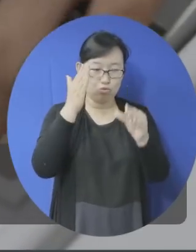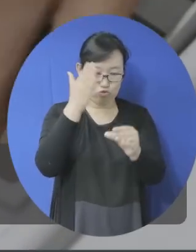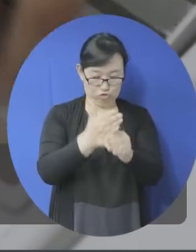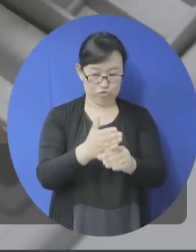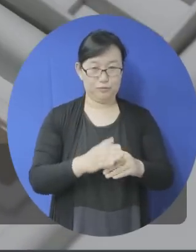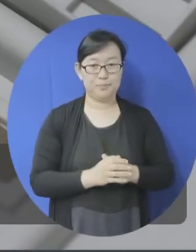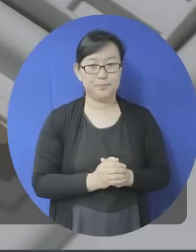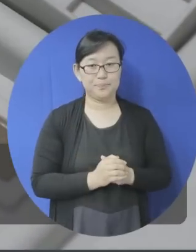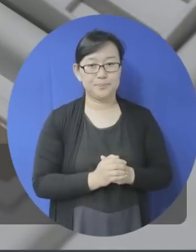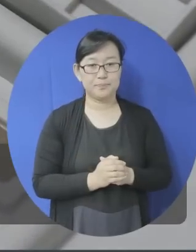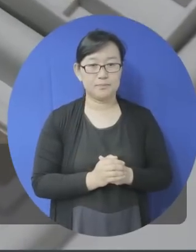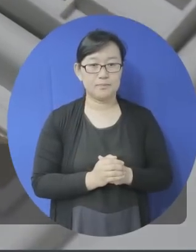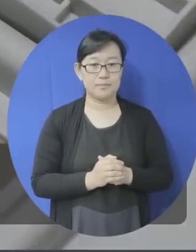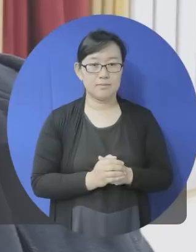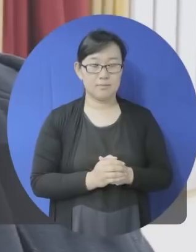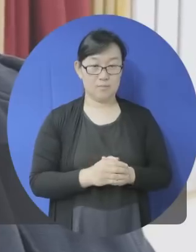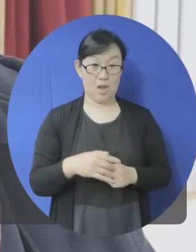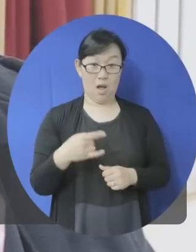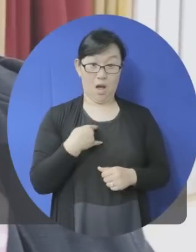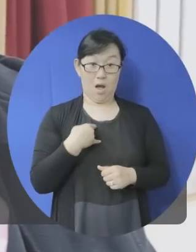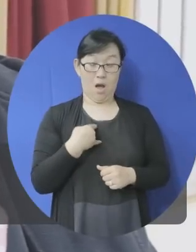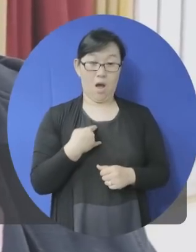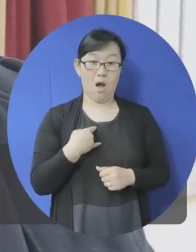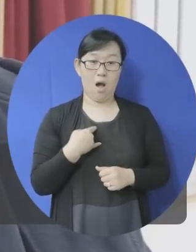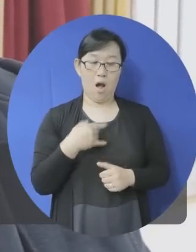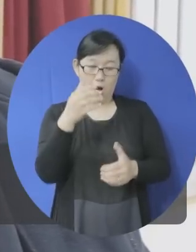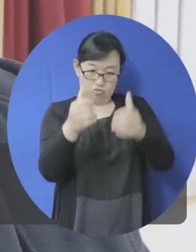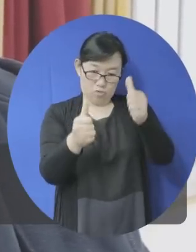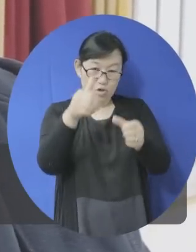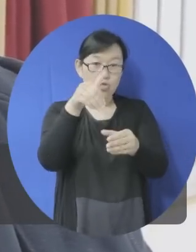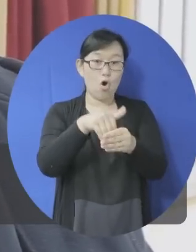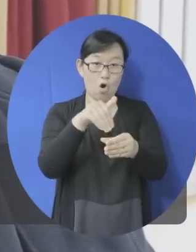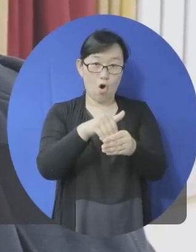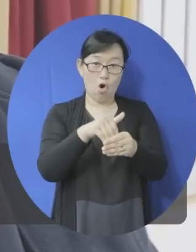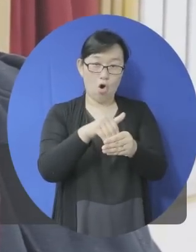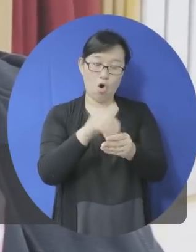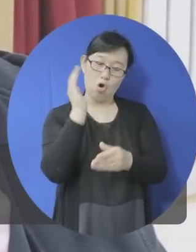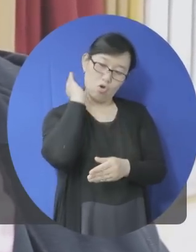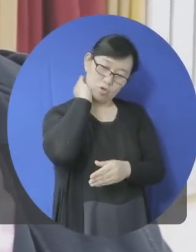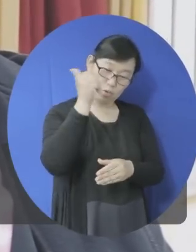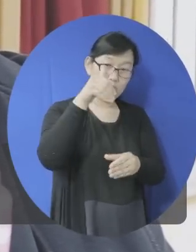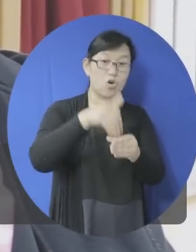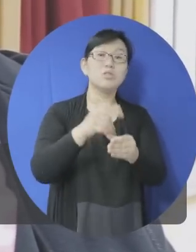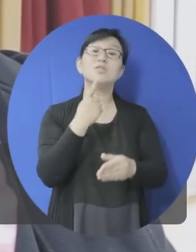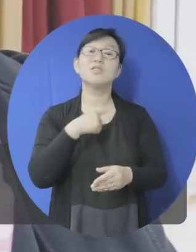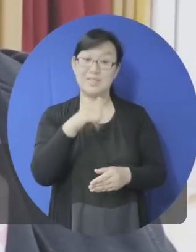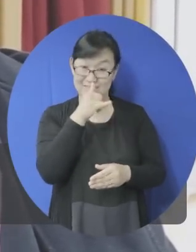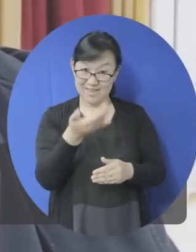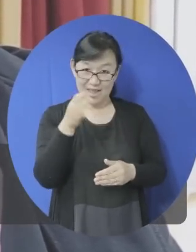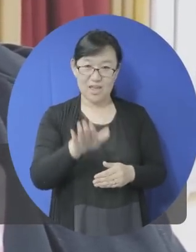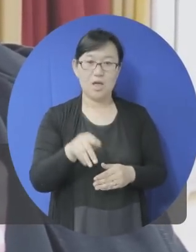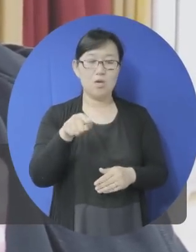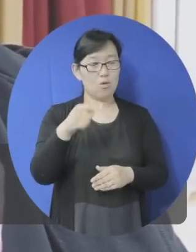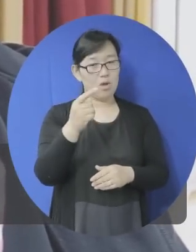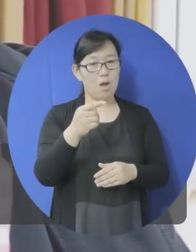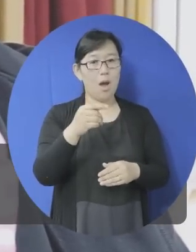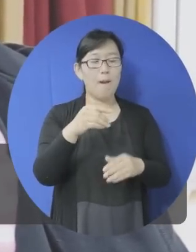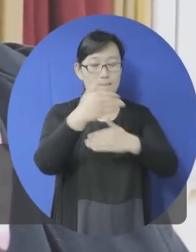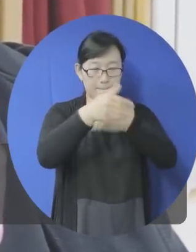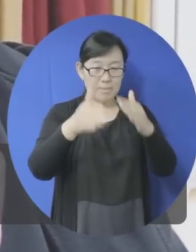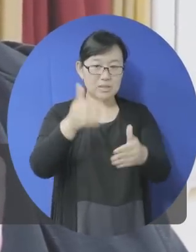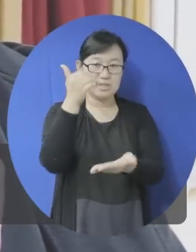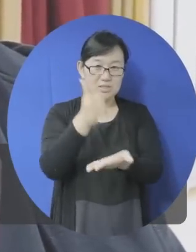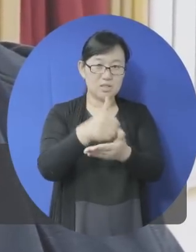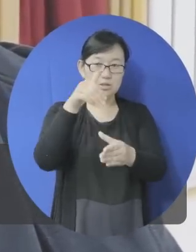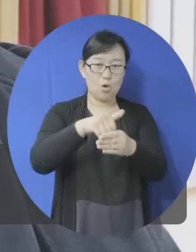이렇게 교육을 하고 있습니다. 저에게 그 국회의원 선거하고 대통령 선거도 해봤는데 여기 반장